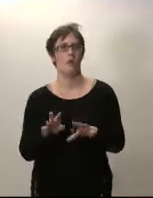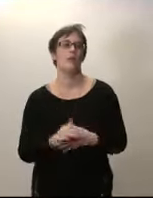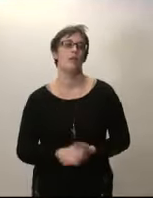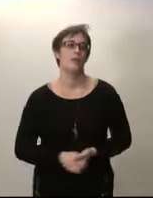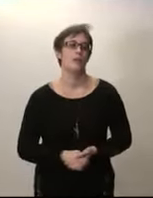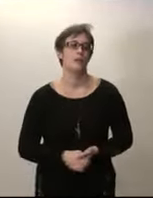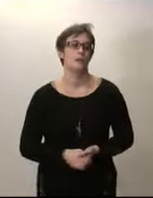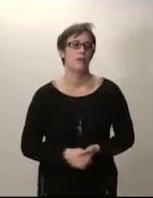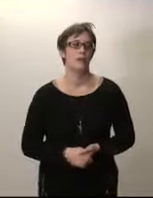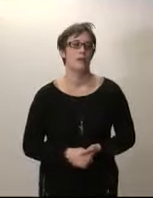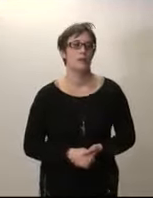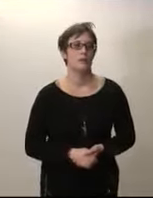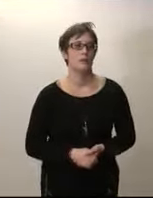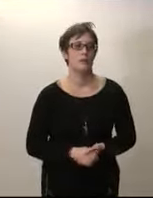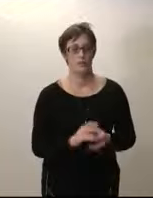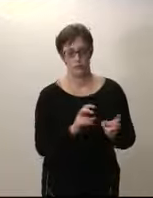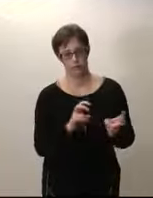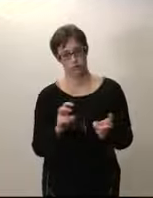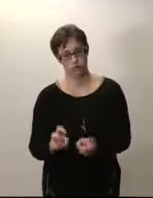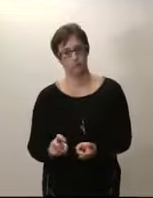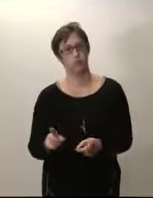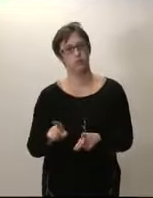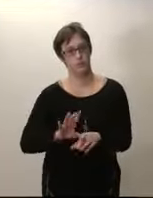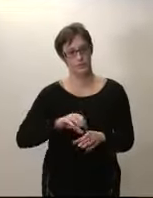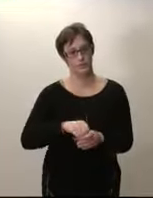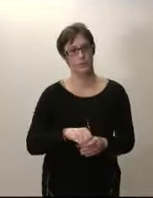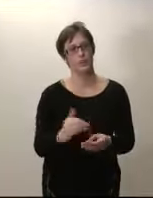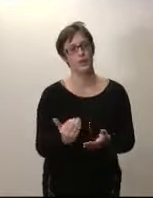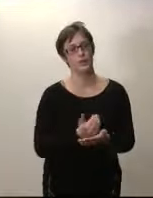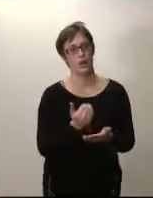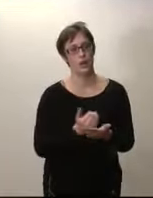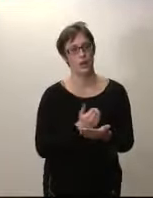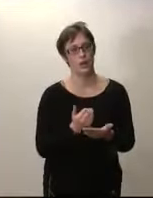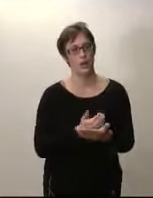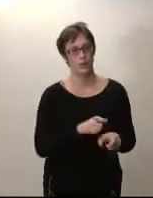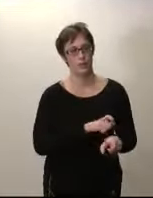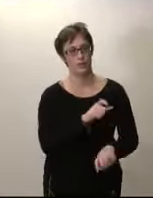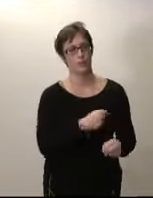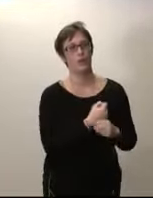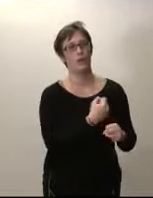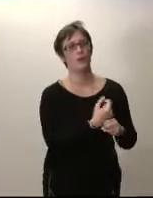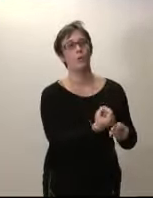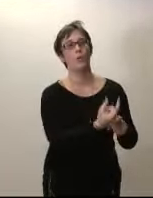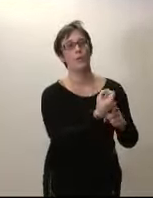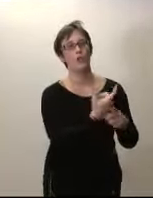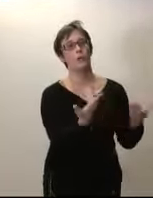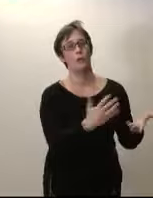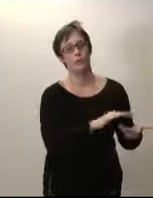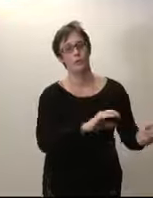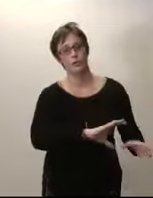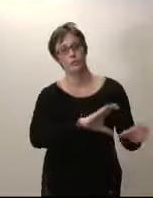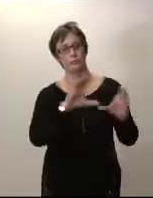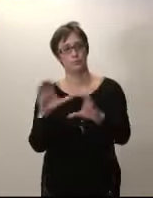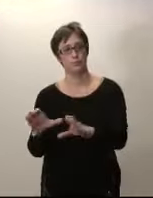également les salaires de du personnel des déchets qui a été transféré. Mais si vous